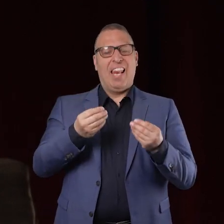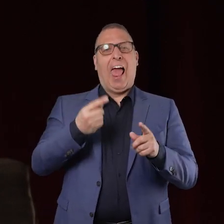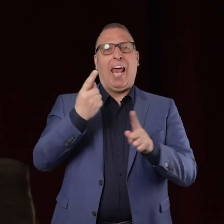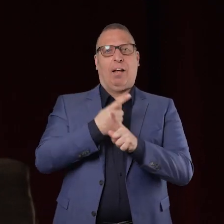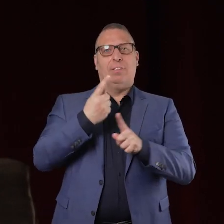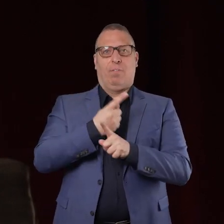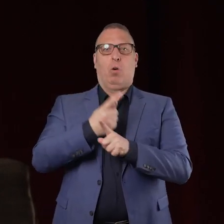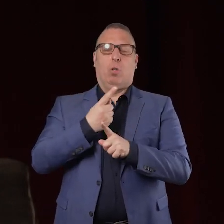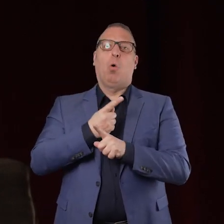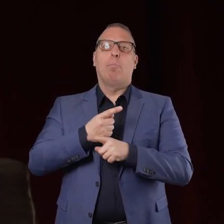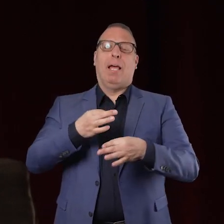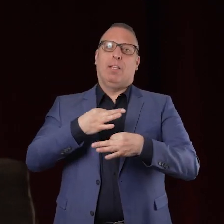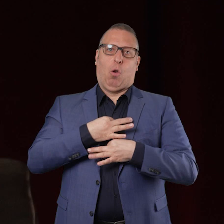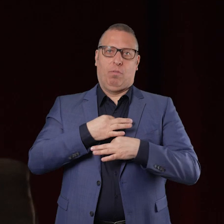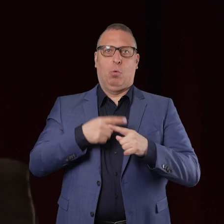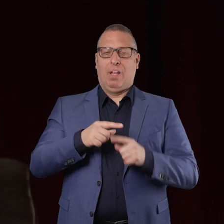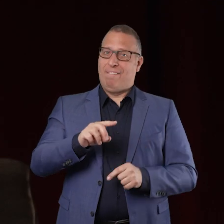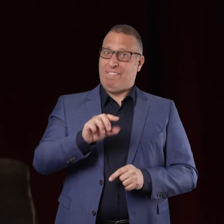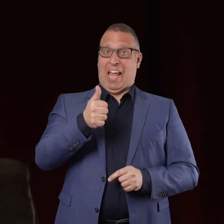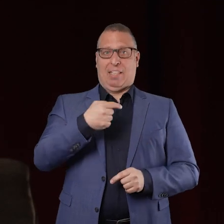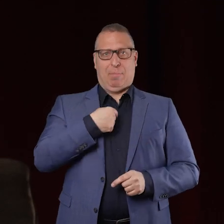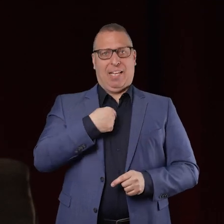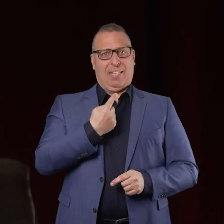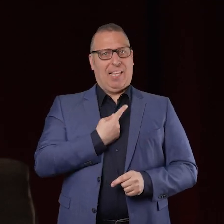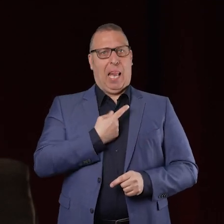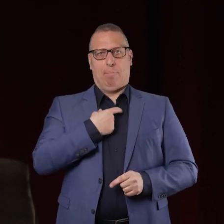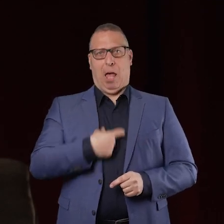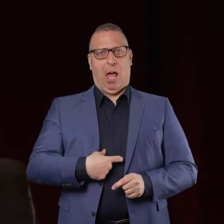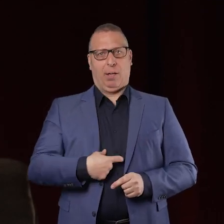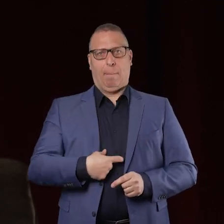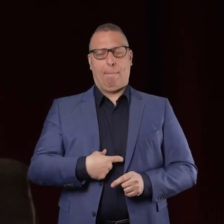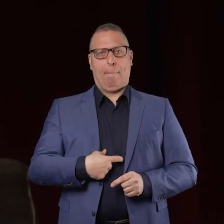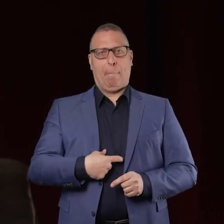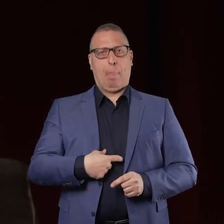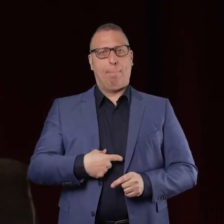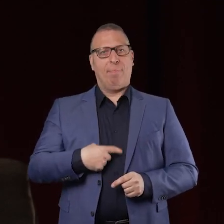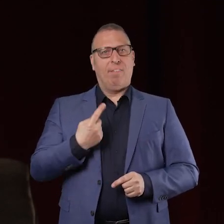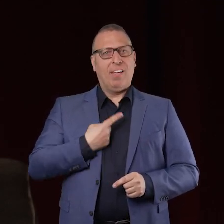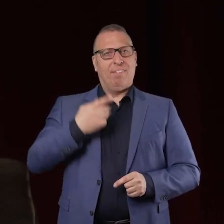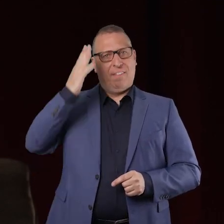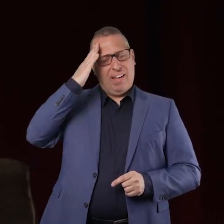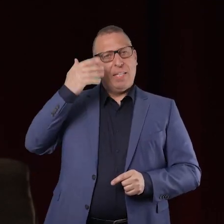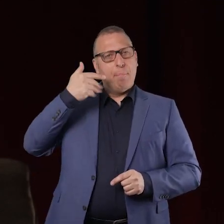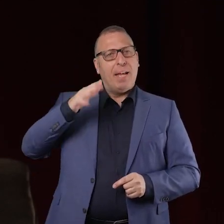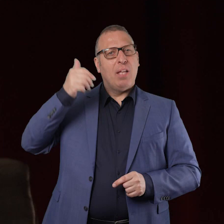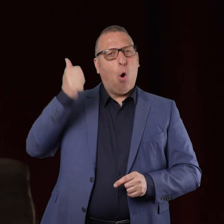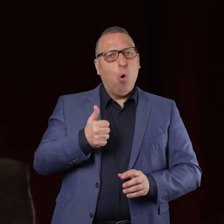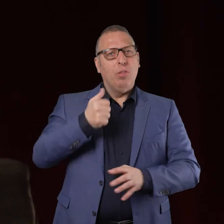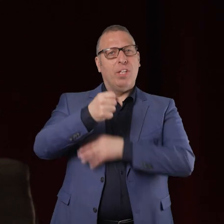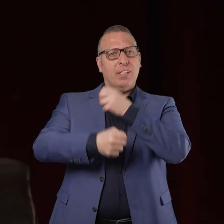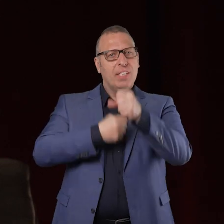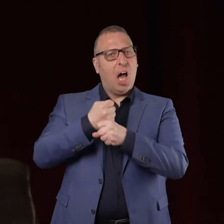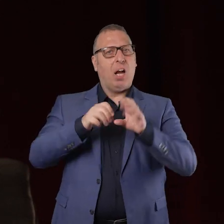vielen Herausforderungen konfrontiert sind. Und das Wichtigste ist dort für mich, dass wir wissen, dass wir über 100 Jahre